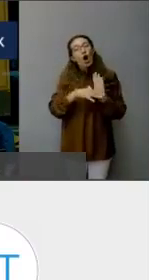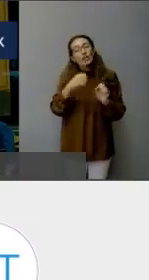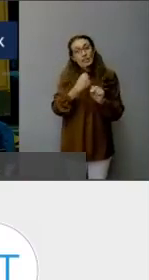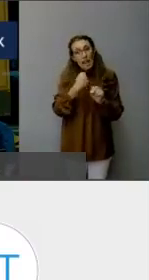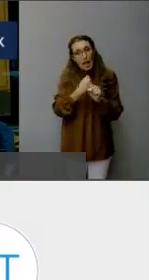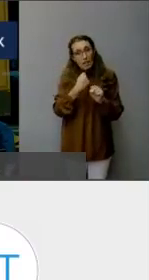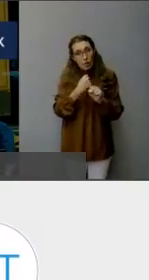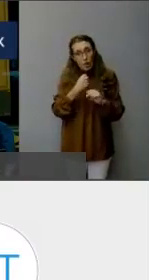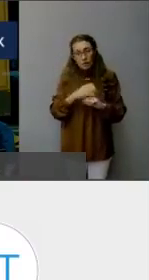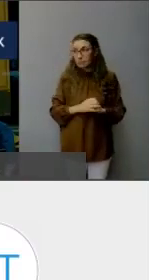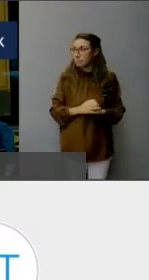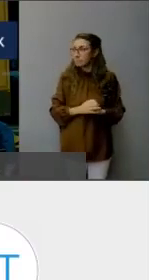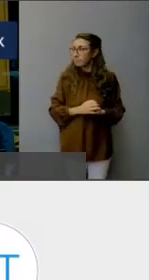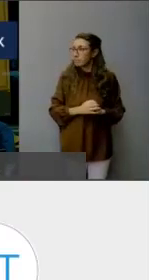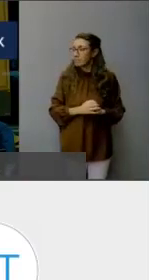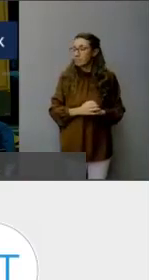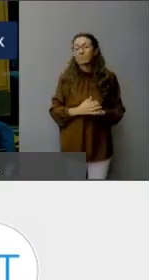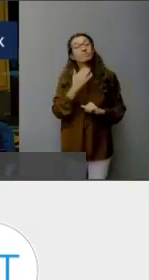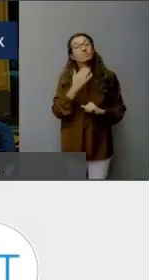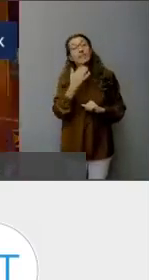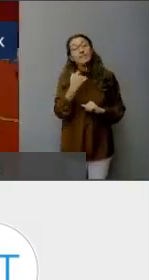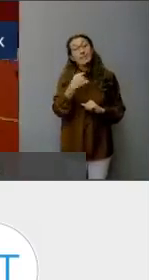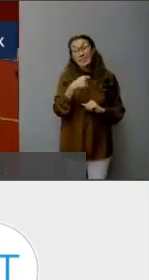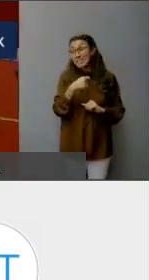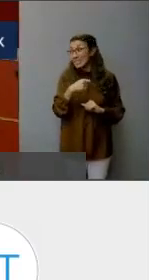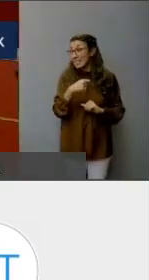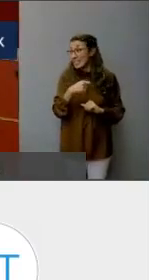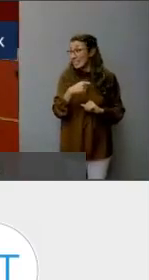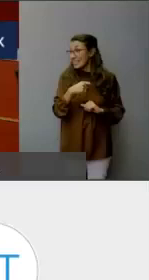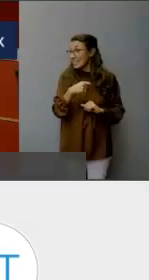prego grazie presidente